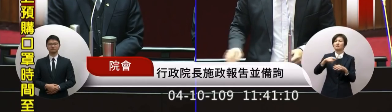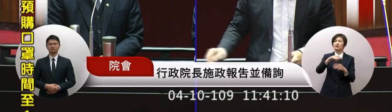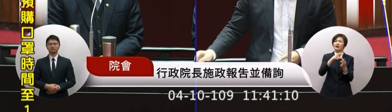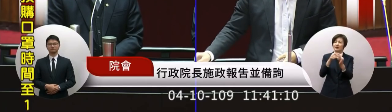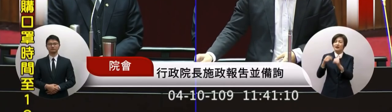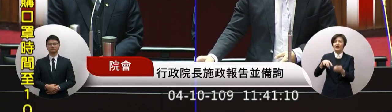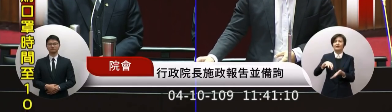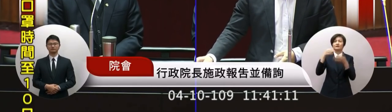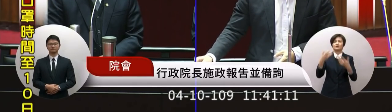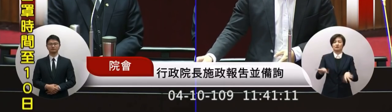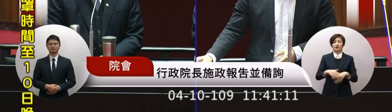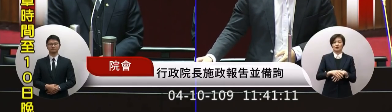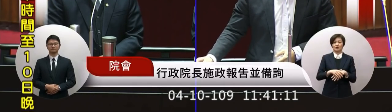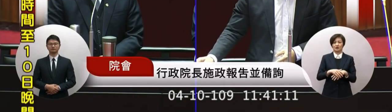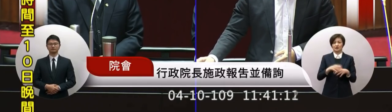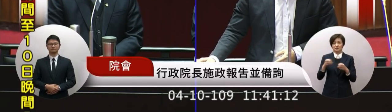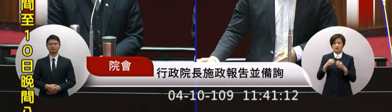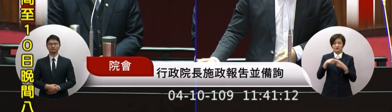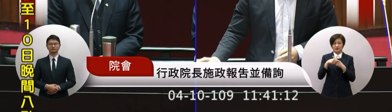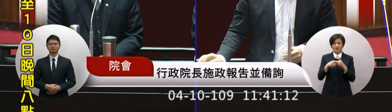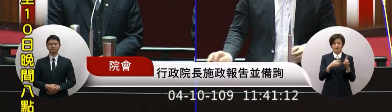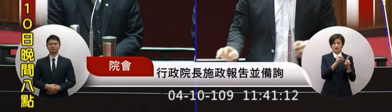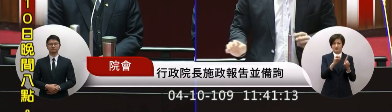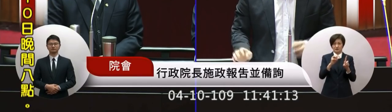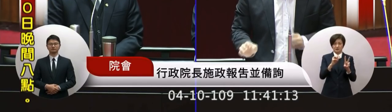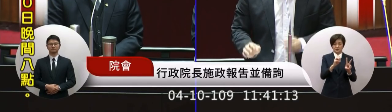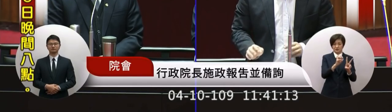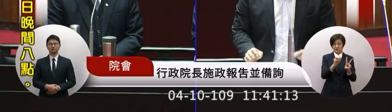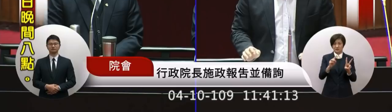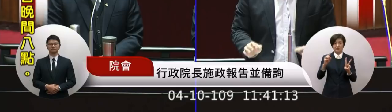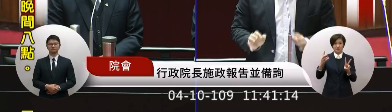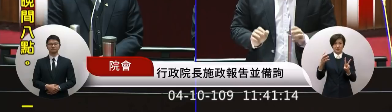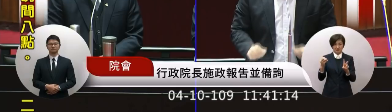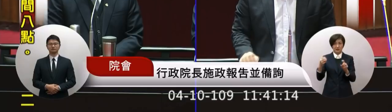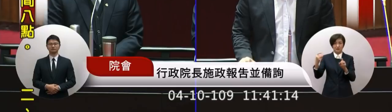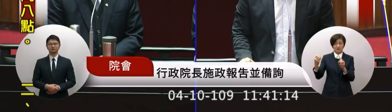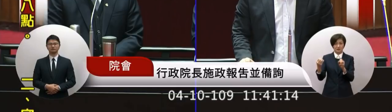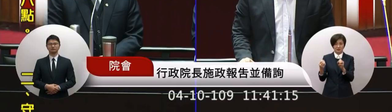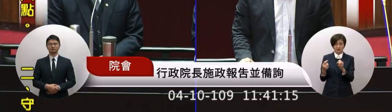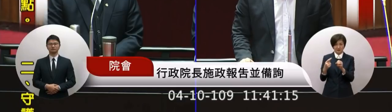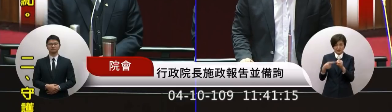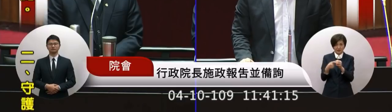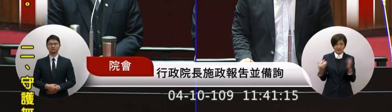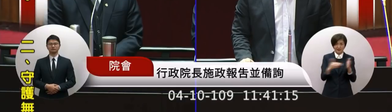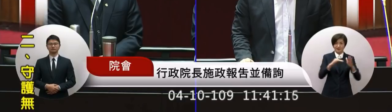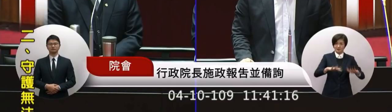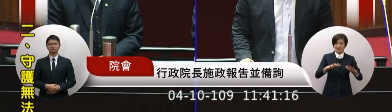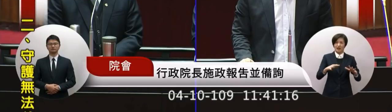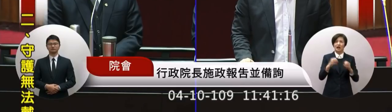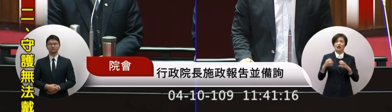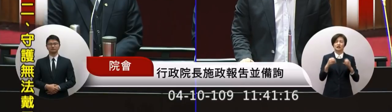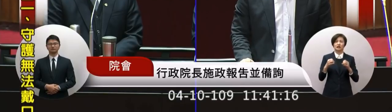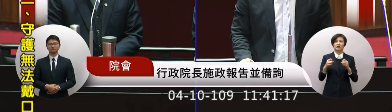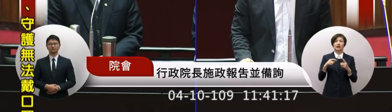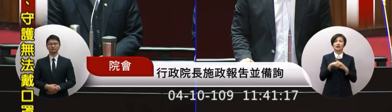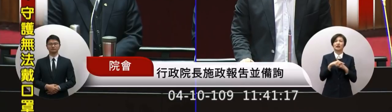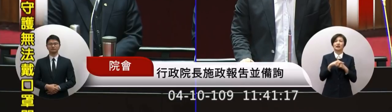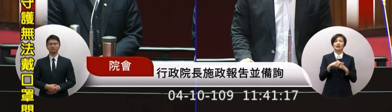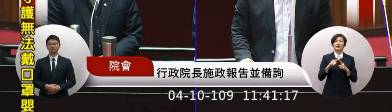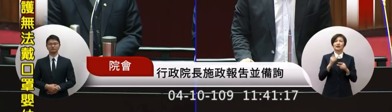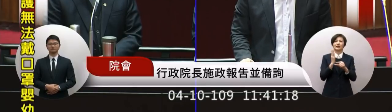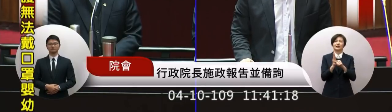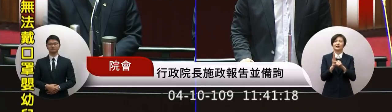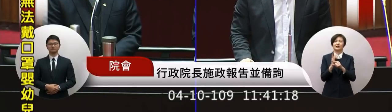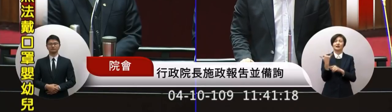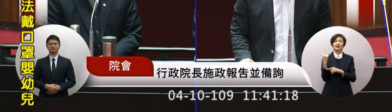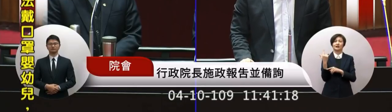来讨论即个议题？但是为2012年到将时，行政部门嘅回复拢是搁讨论看卖，搁研究看卖。那我想